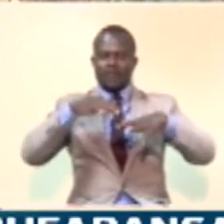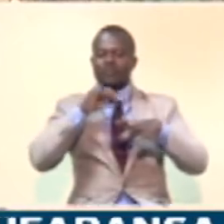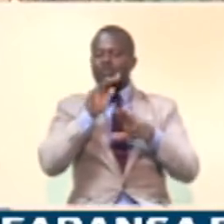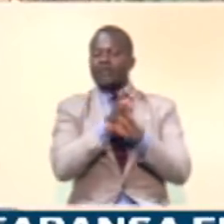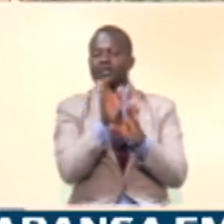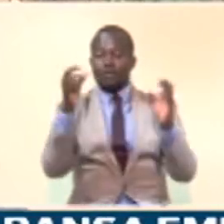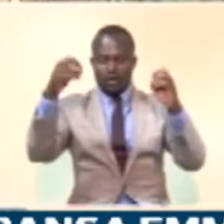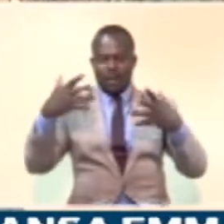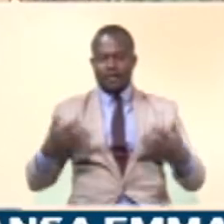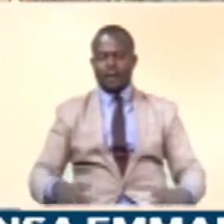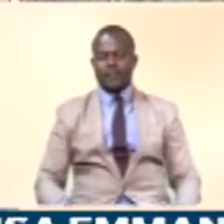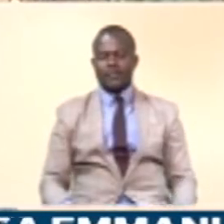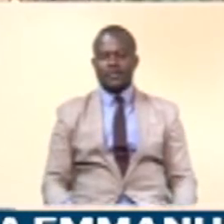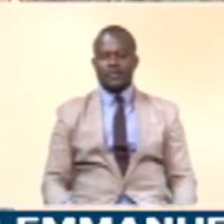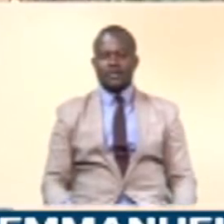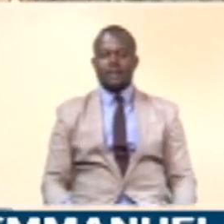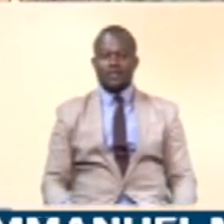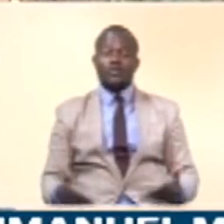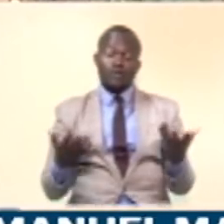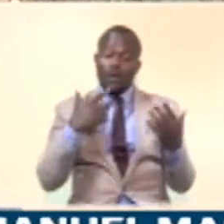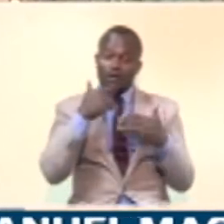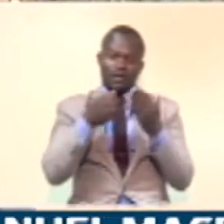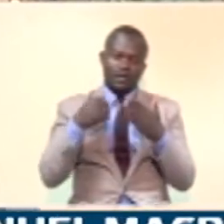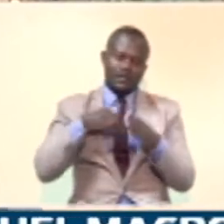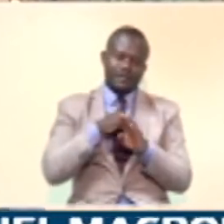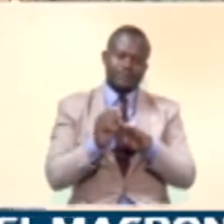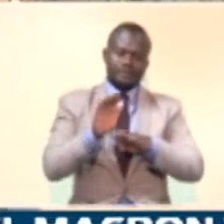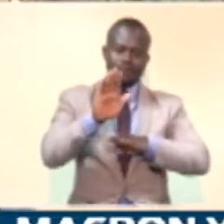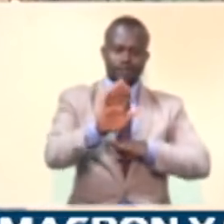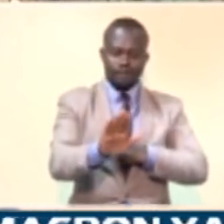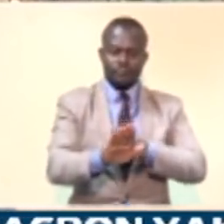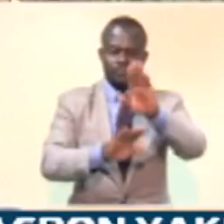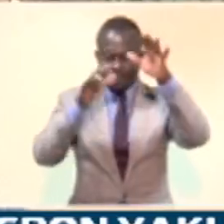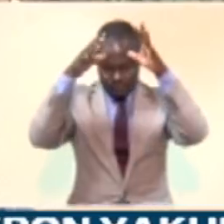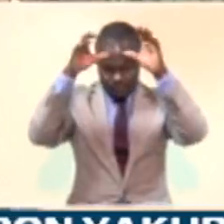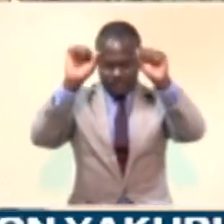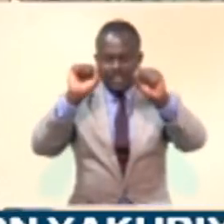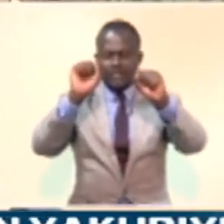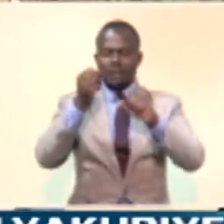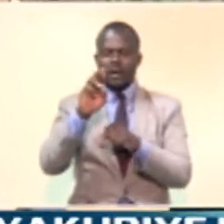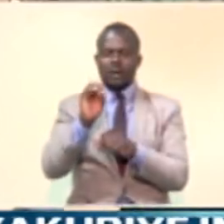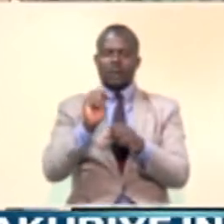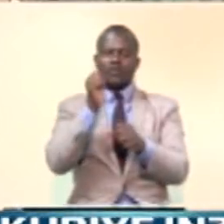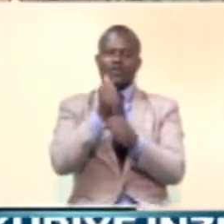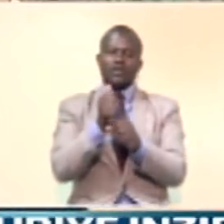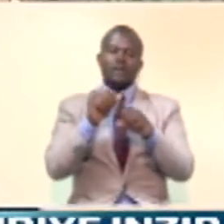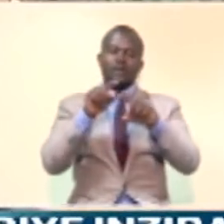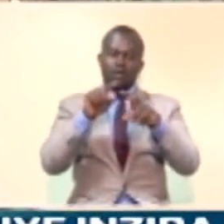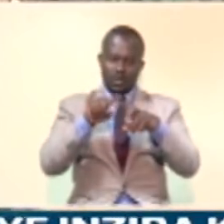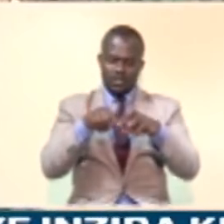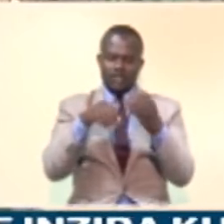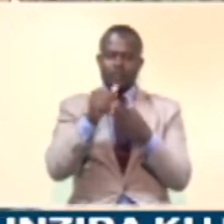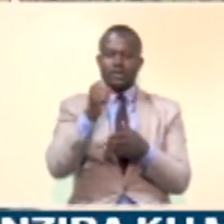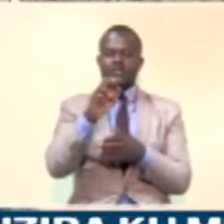utaziguye rugaragara so icyo ndiye kubwanje numva ari zindi ntambwe nyinshi president Macron yateye ufatiye ku cyo Sarkozy